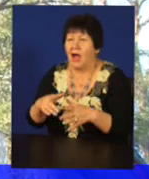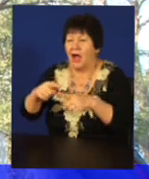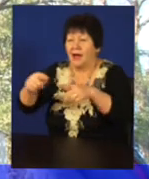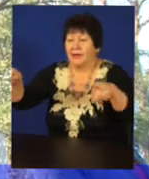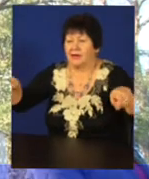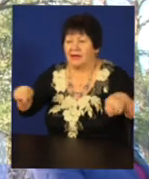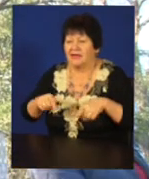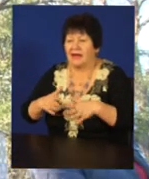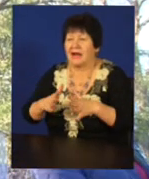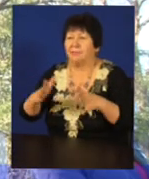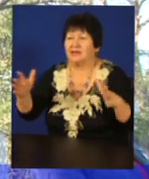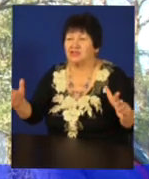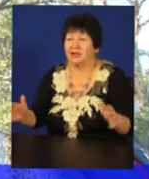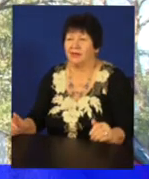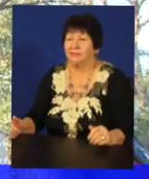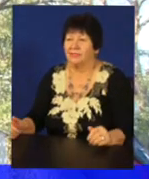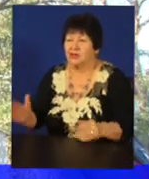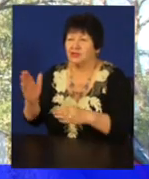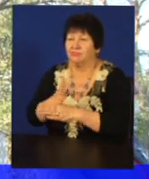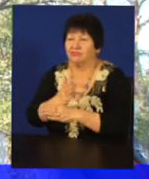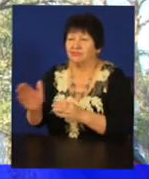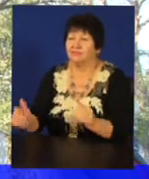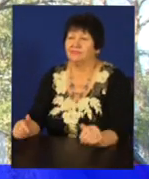контейнеры. Да, пожалуйста. По улице.